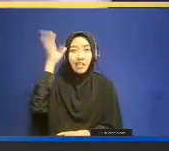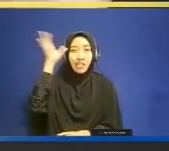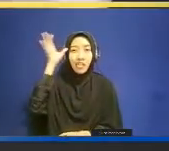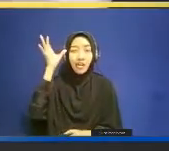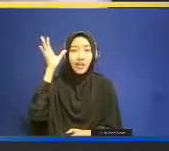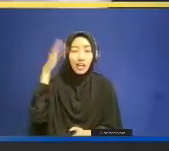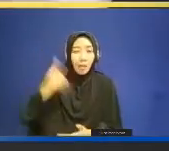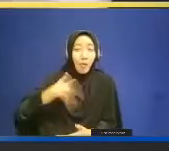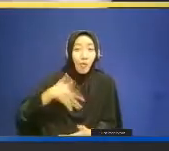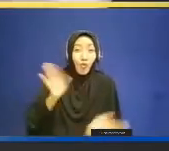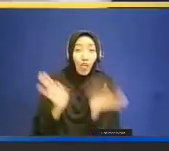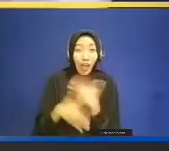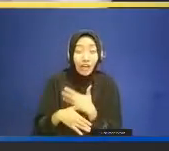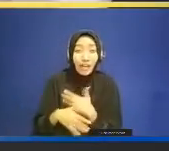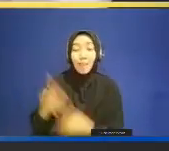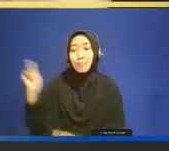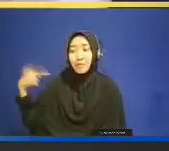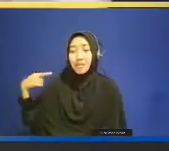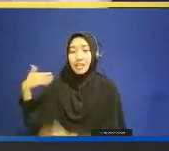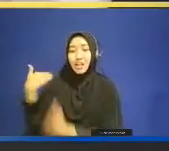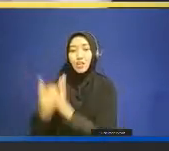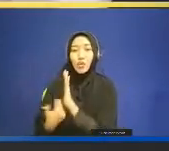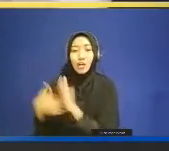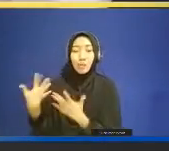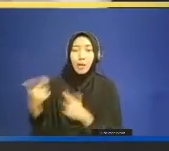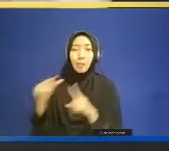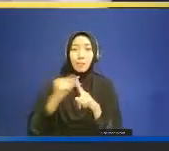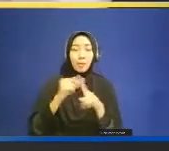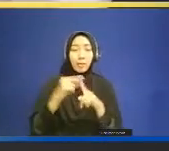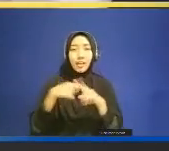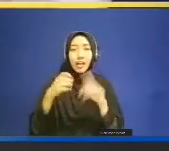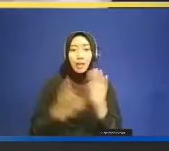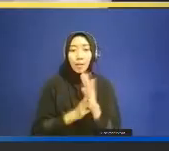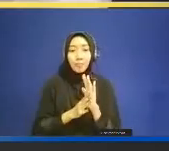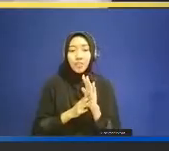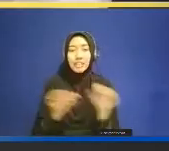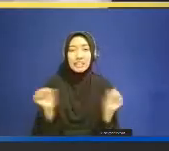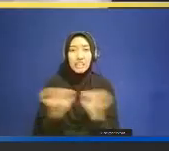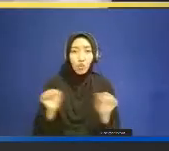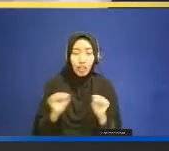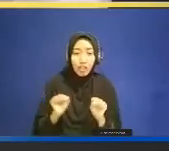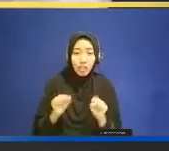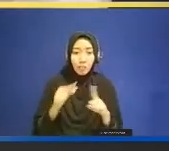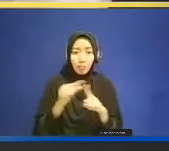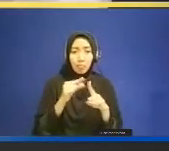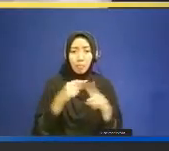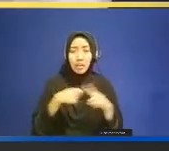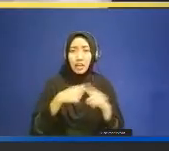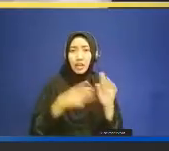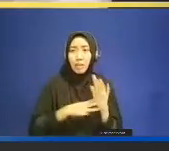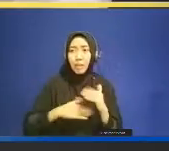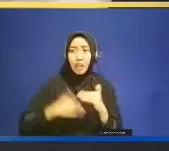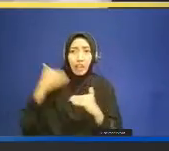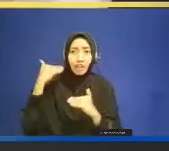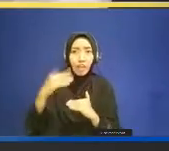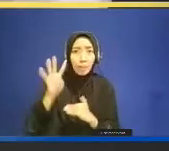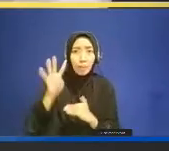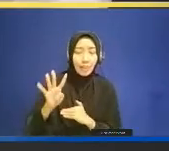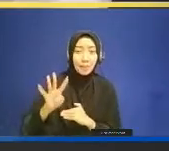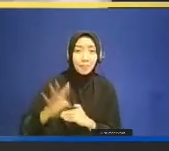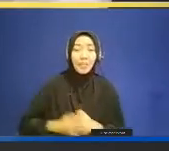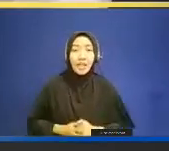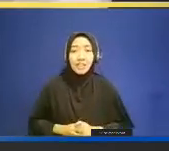ulangi akibatnya pemerintah menerapkan yang disebut sebagai ppkm darurat apa ppkm level 40 sehingga salah